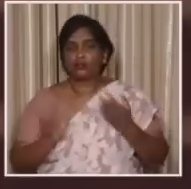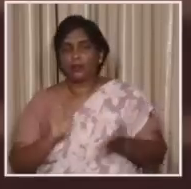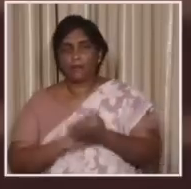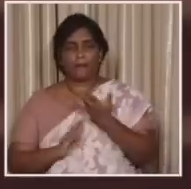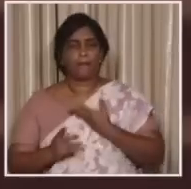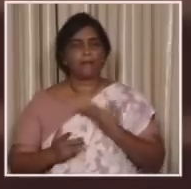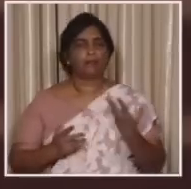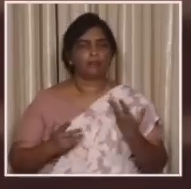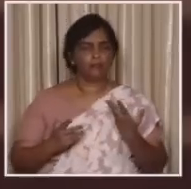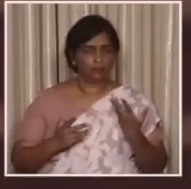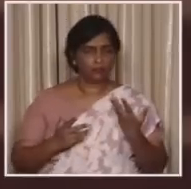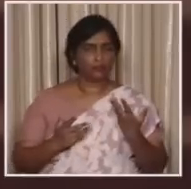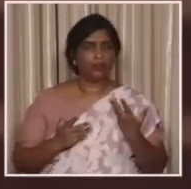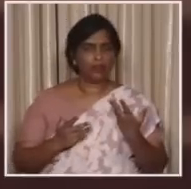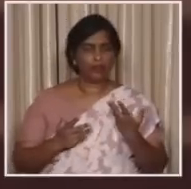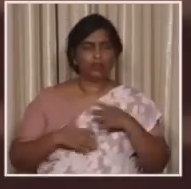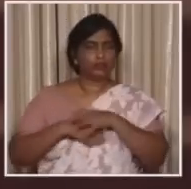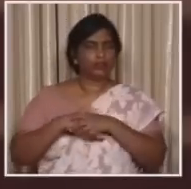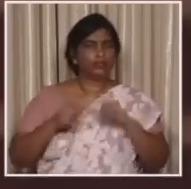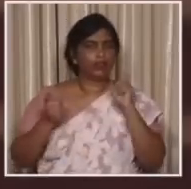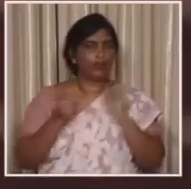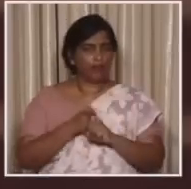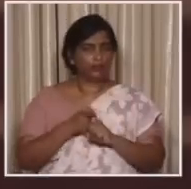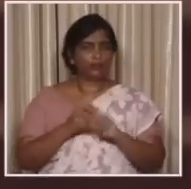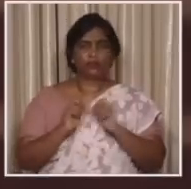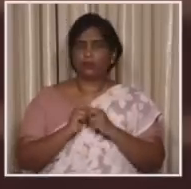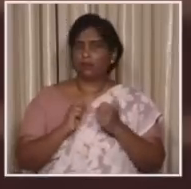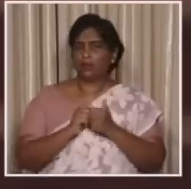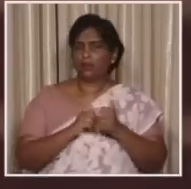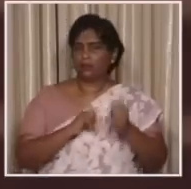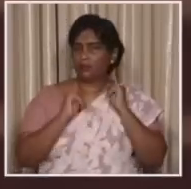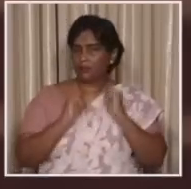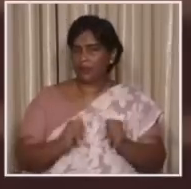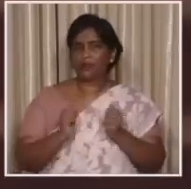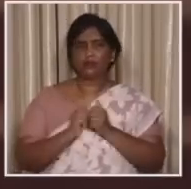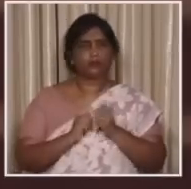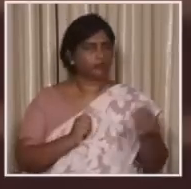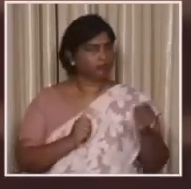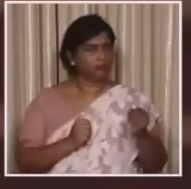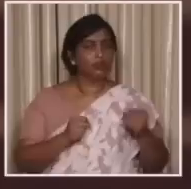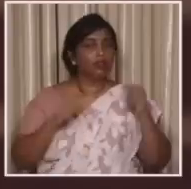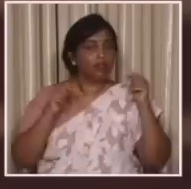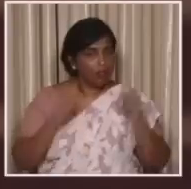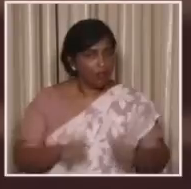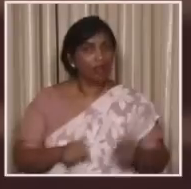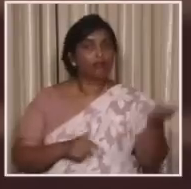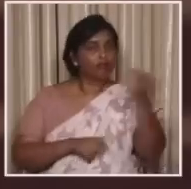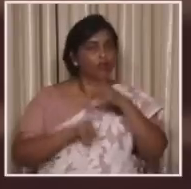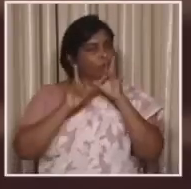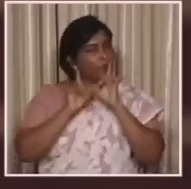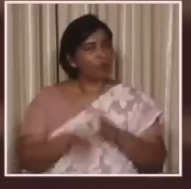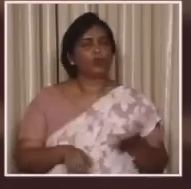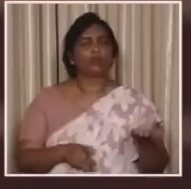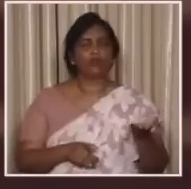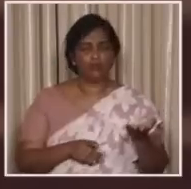වුණා. මේ ජාතිවාදය ආගම්වාදය අවශ්‍යකම මේ කරන කාලකන්ණි වැඩි හින්දා අදත් ඔබතුමාලා එකමයි